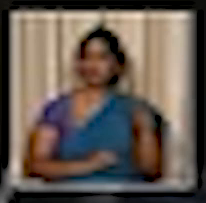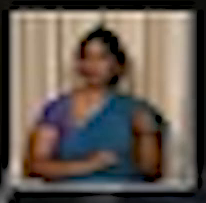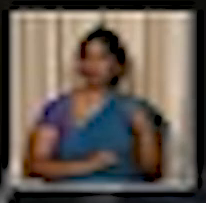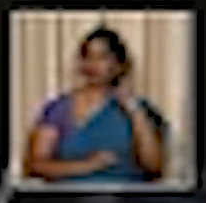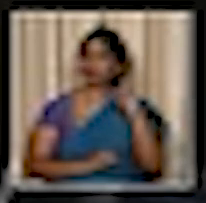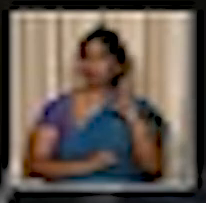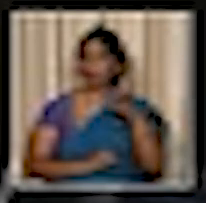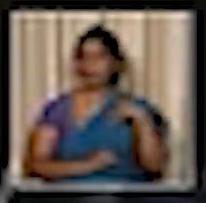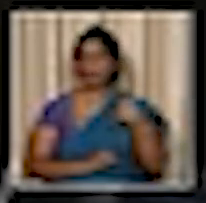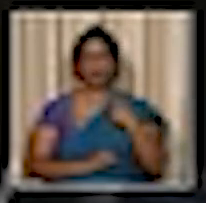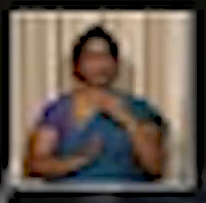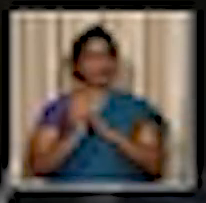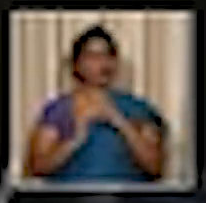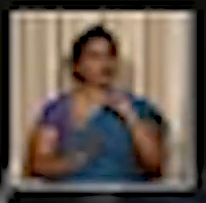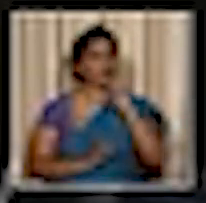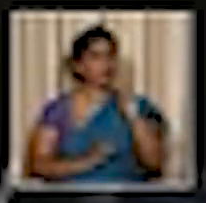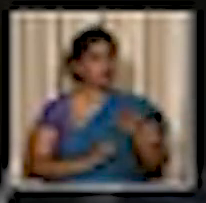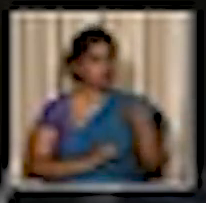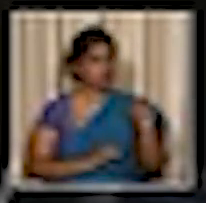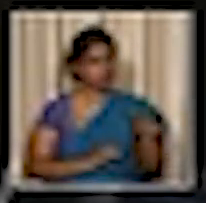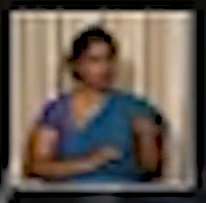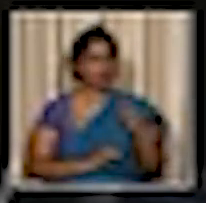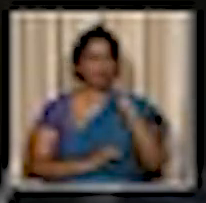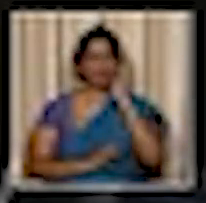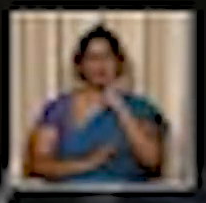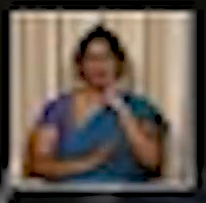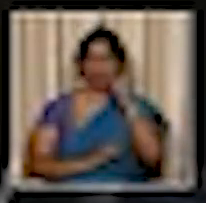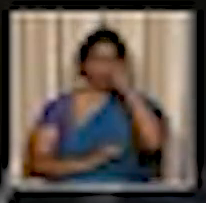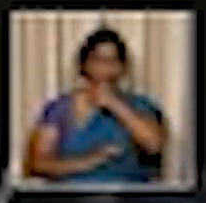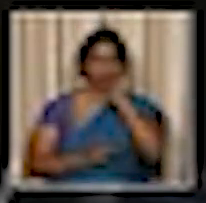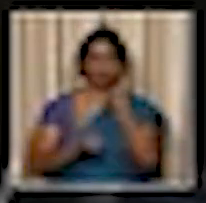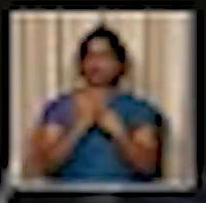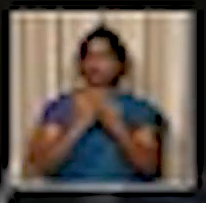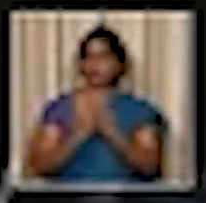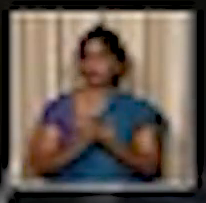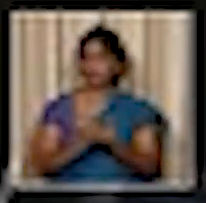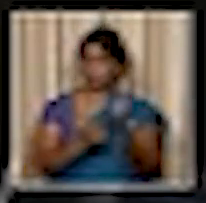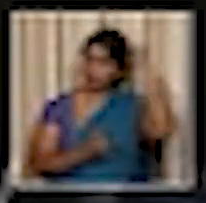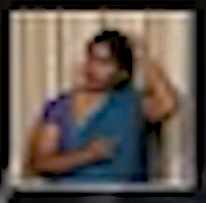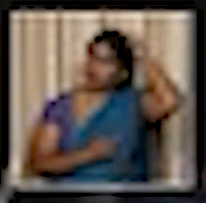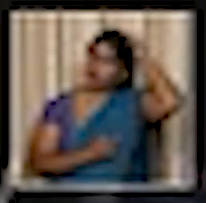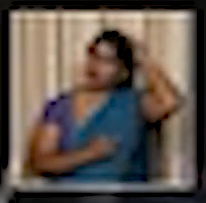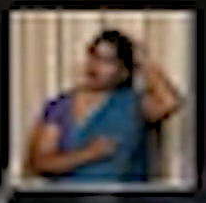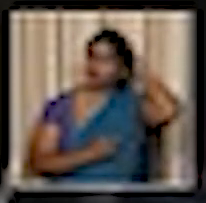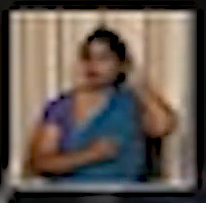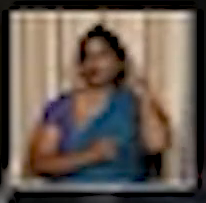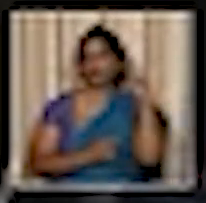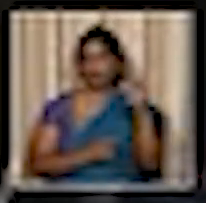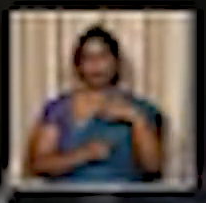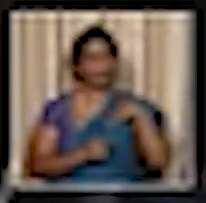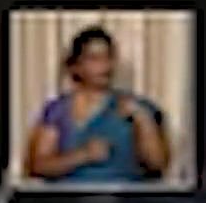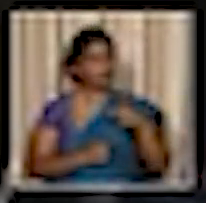කොළඹ ප්‍රධාන මහේස්ත්‍රාත් අධිකරණයේ විස්කි සොරකම පිළිබඳව පරීක්ෂණය ඉක්මන් වෙලා තිබෙනවා. එහි